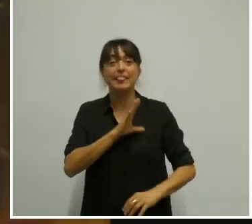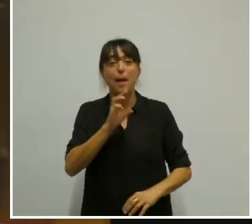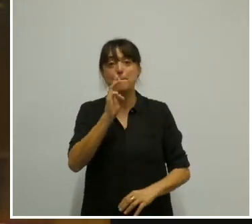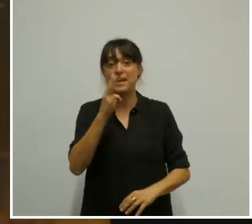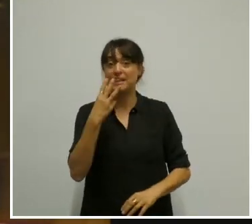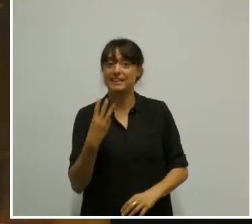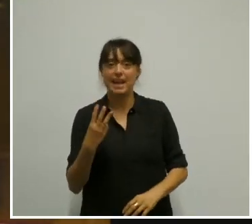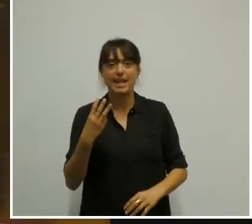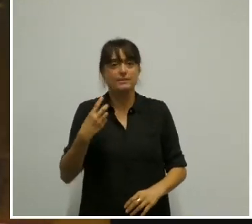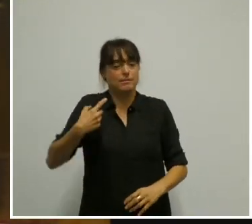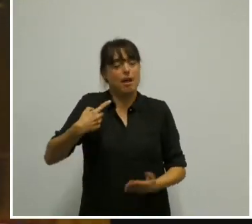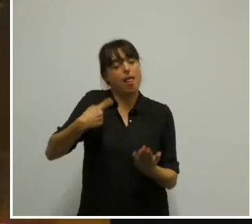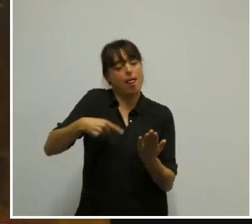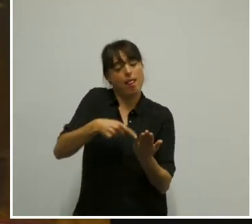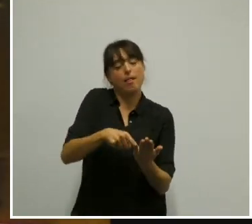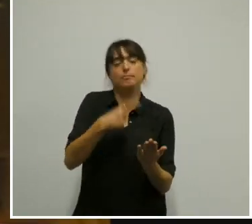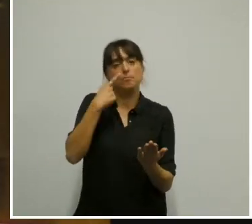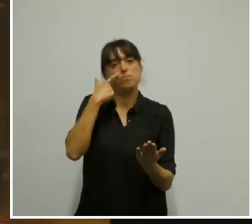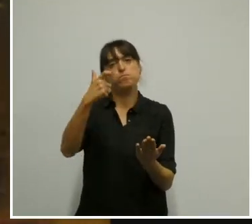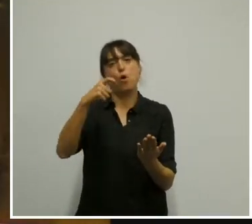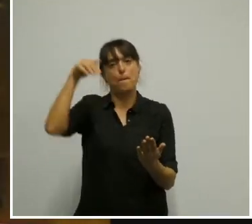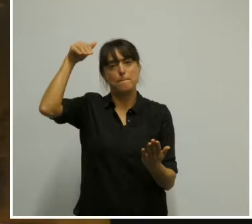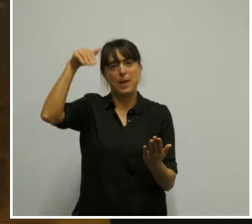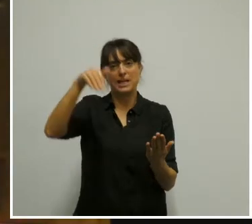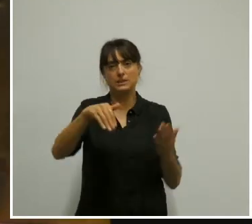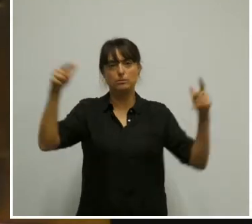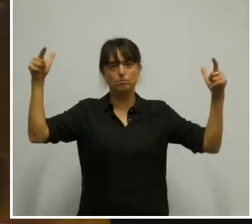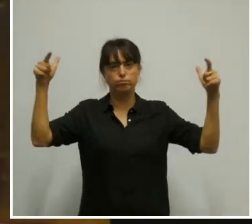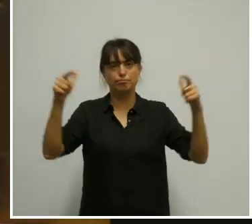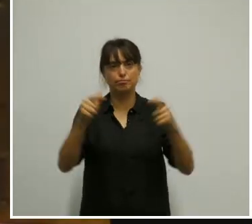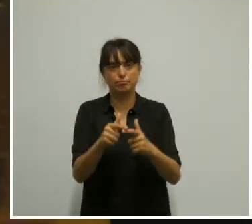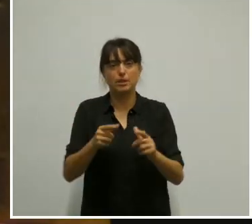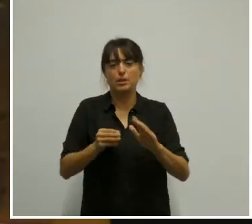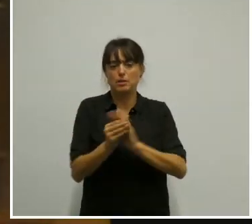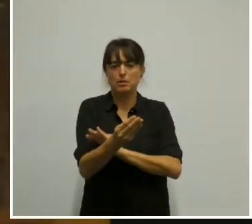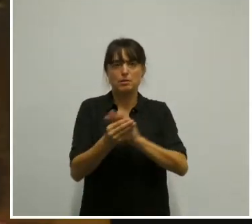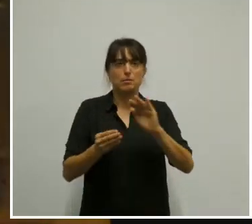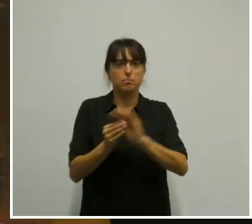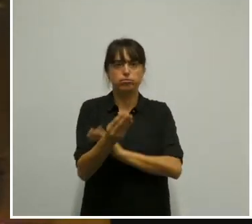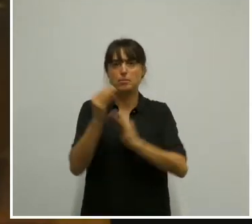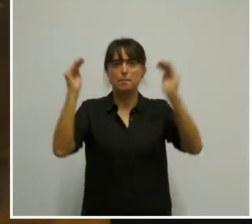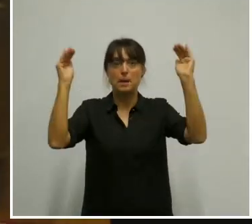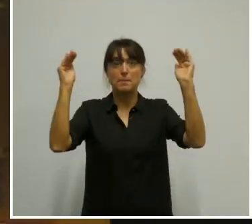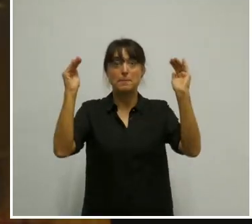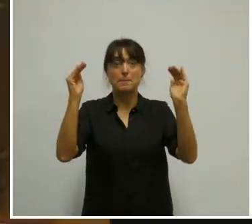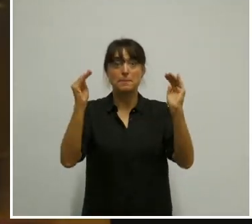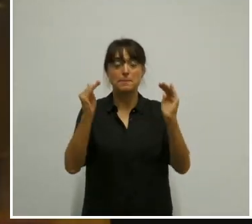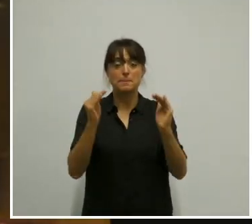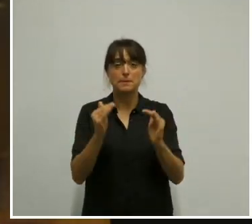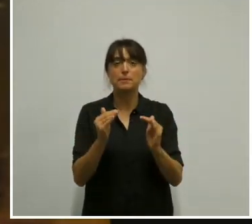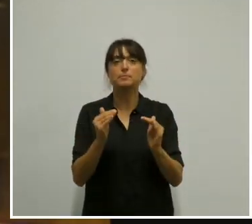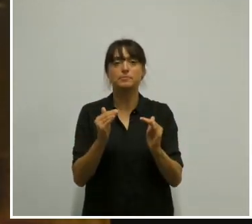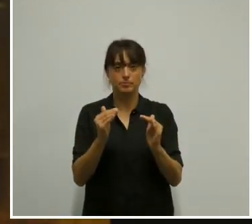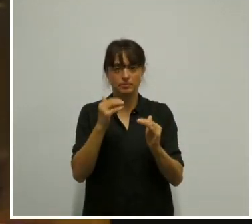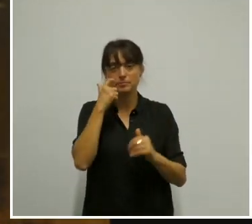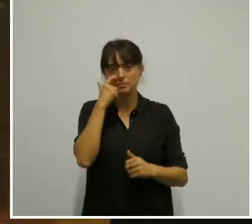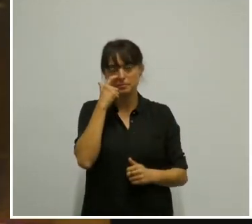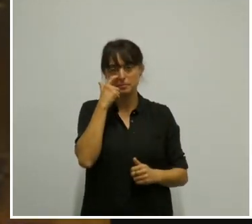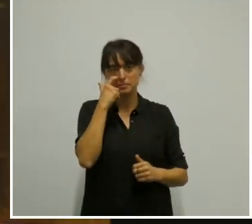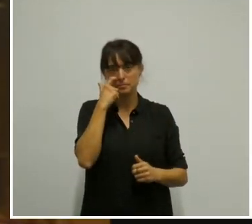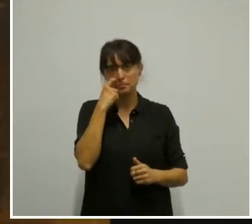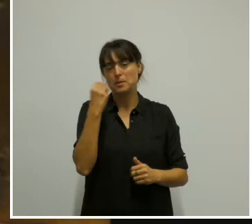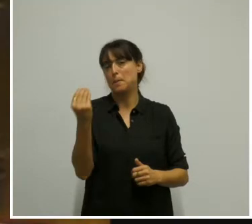la baixa. És a dir, cada vegada neixen menys criatures i això es nota. Segurament també